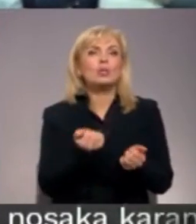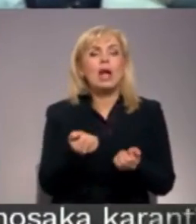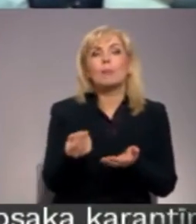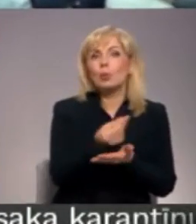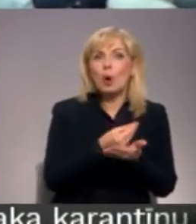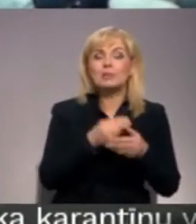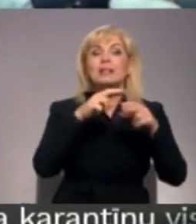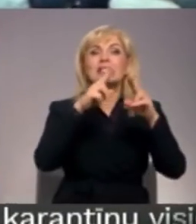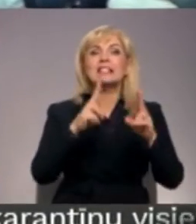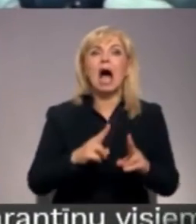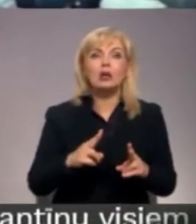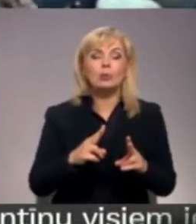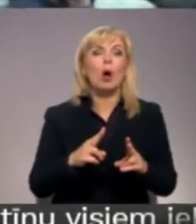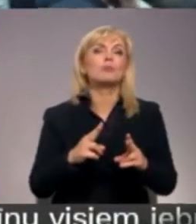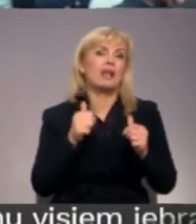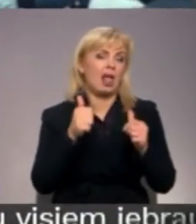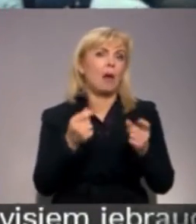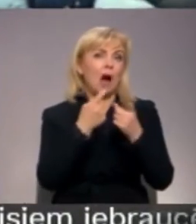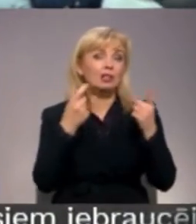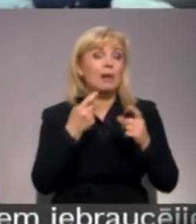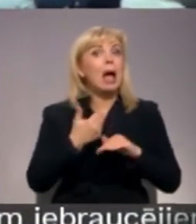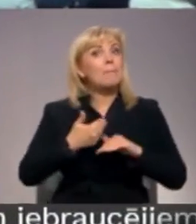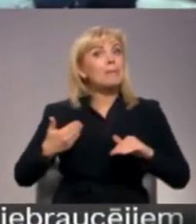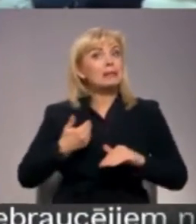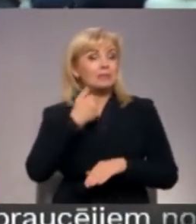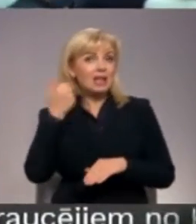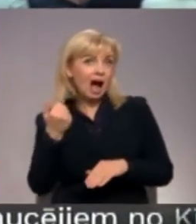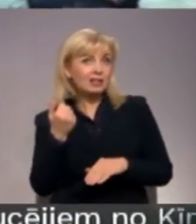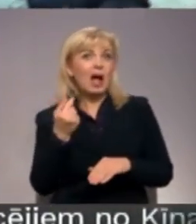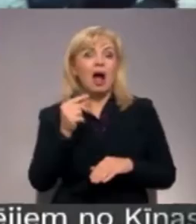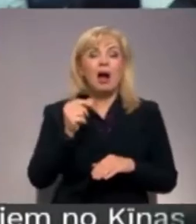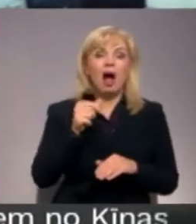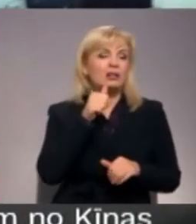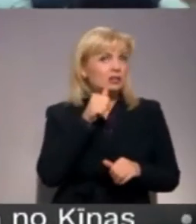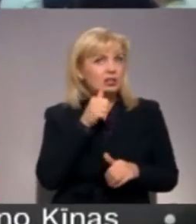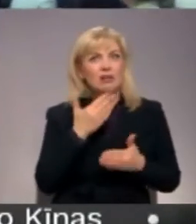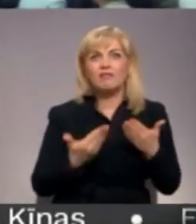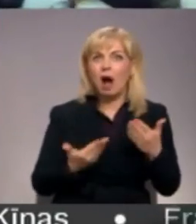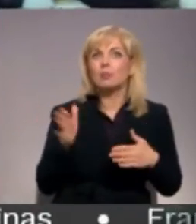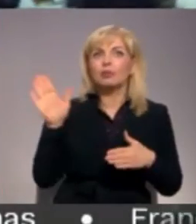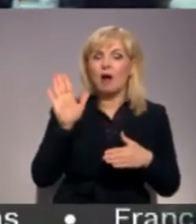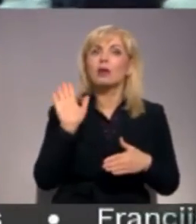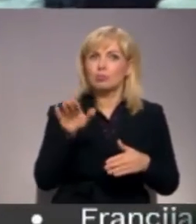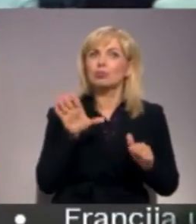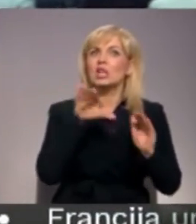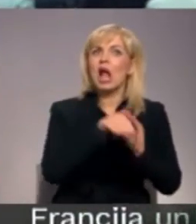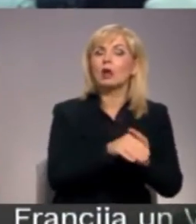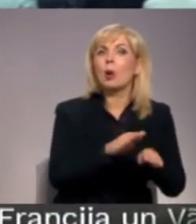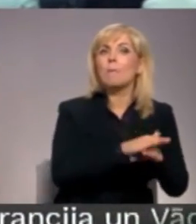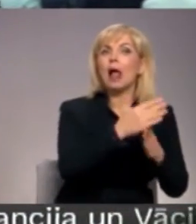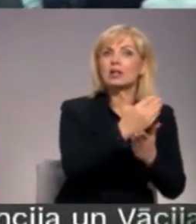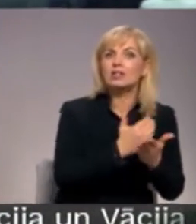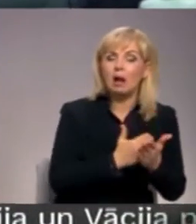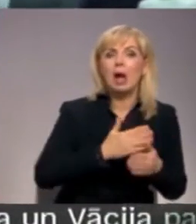starptautisku atzinību. Pirms gada bija gandrīz vai neizbēgami, ka mūsu valsts iekris pelēkajā sarakstā